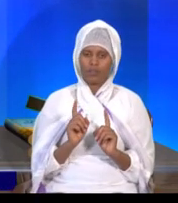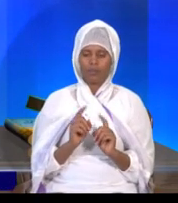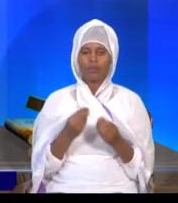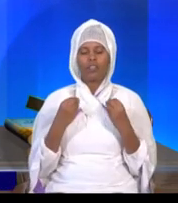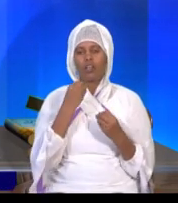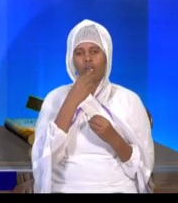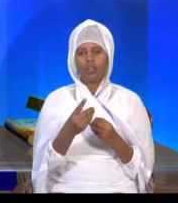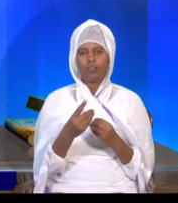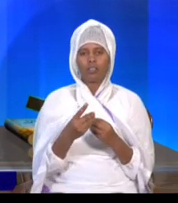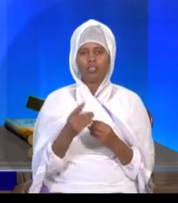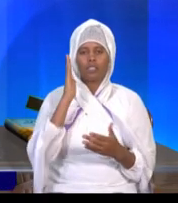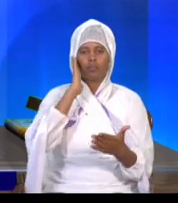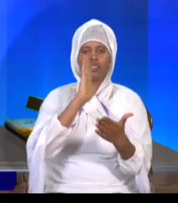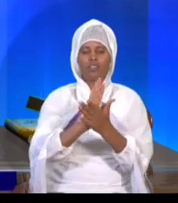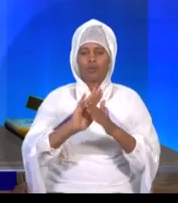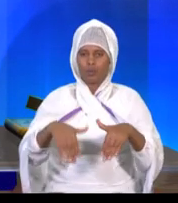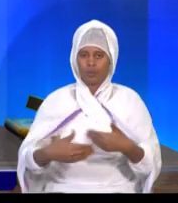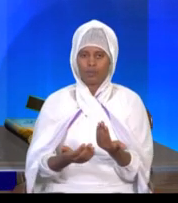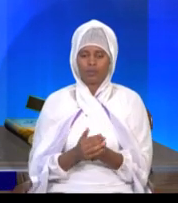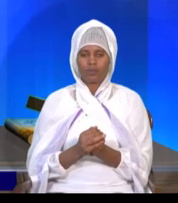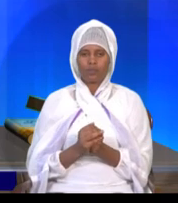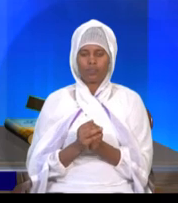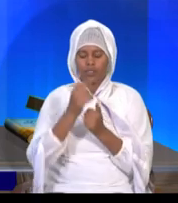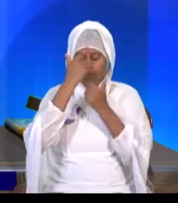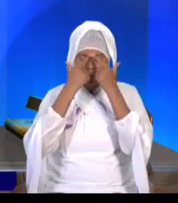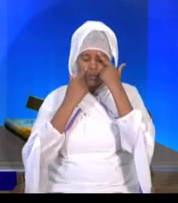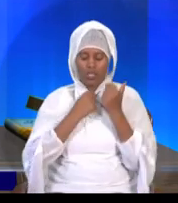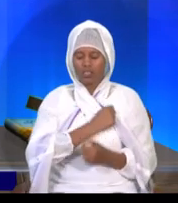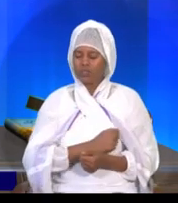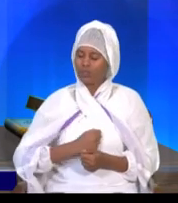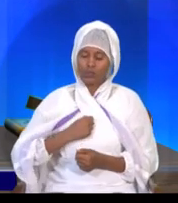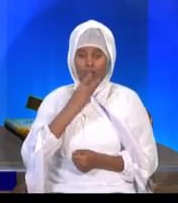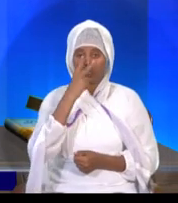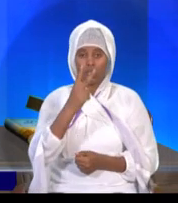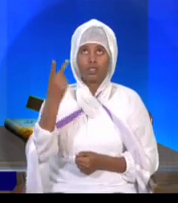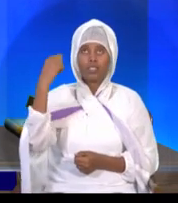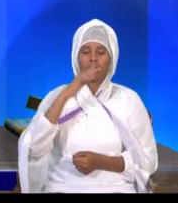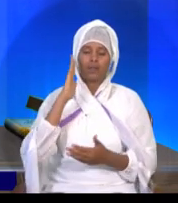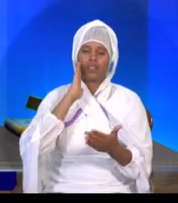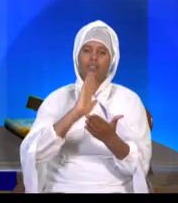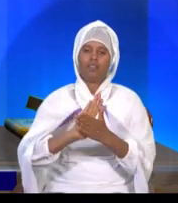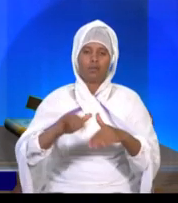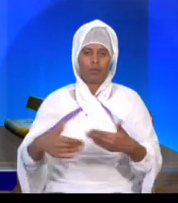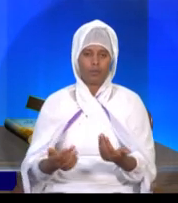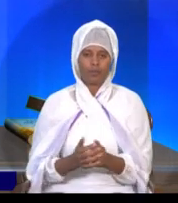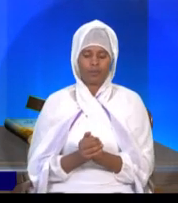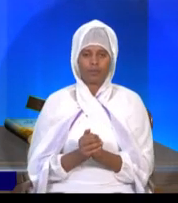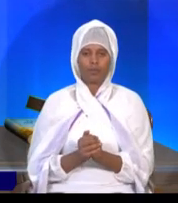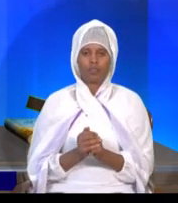ኣይፋሉ እንታይ ደኣ ምሕረት ገይሩሉ ነቢዑ ሓዚኑ ምስ ረኣዮ እግዚኣብሔር ድማ የቕረ